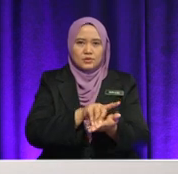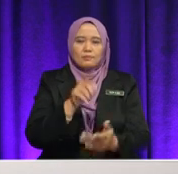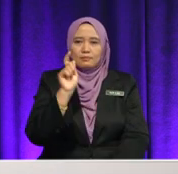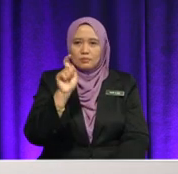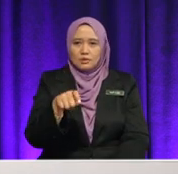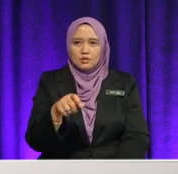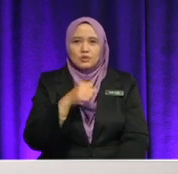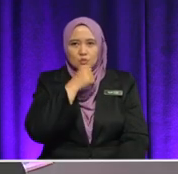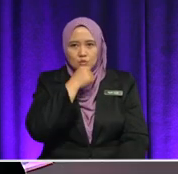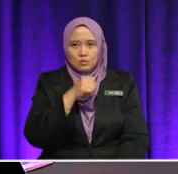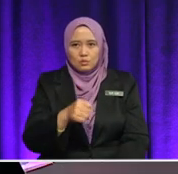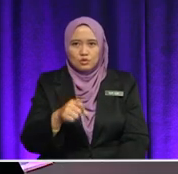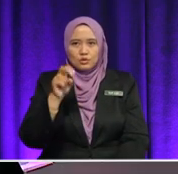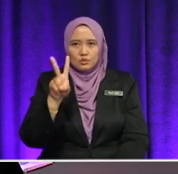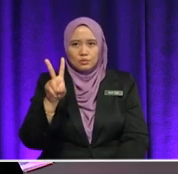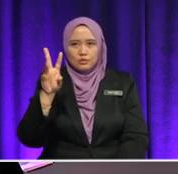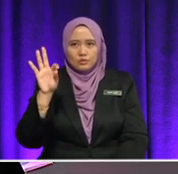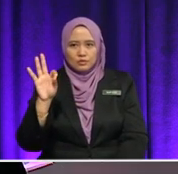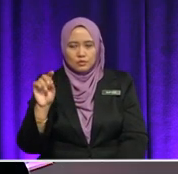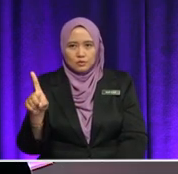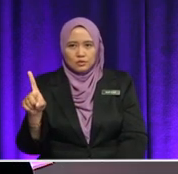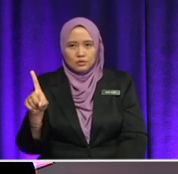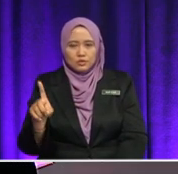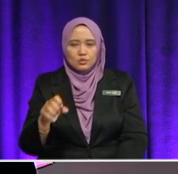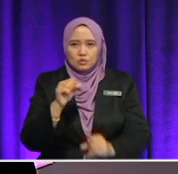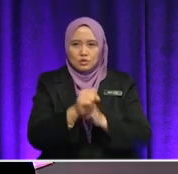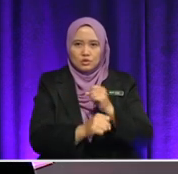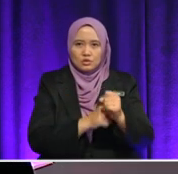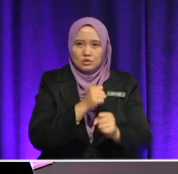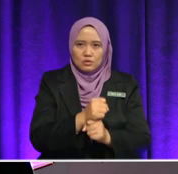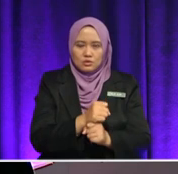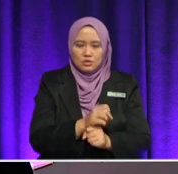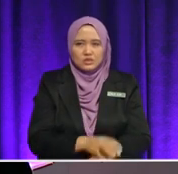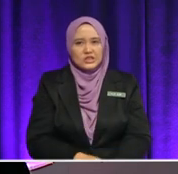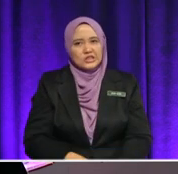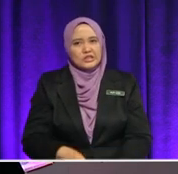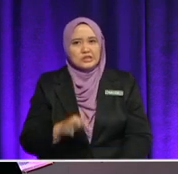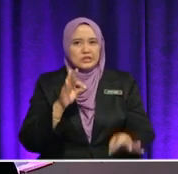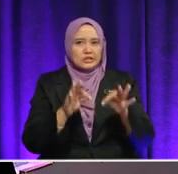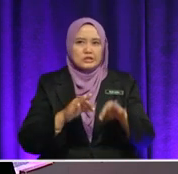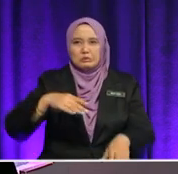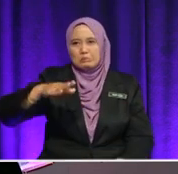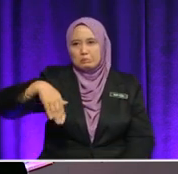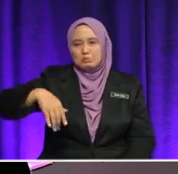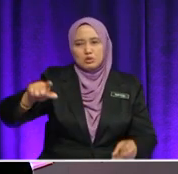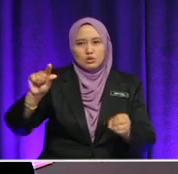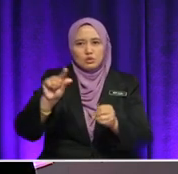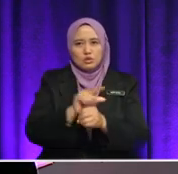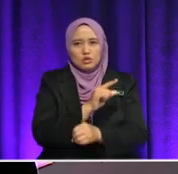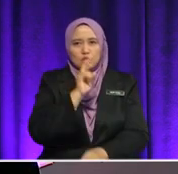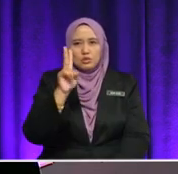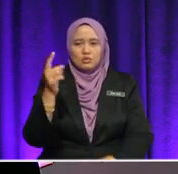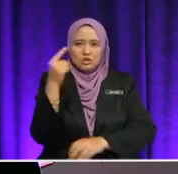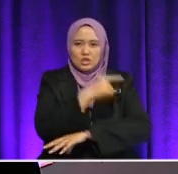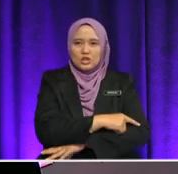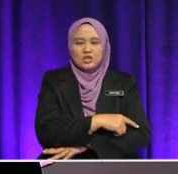kalau 29 tahun belum genap dua hari tidak layak menjadi penghuni bagi binaraga